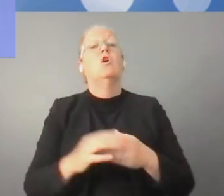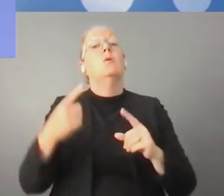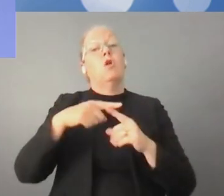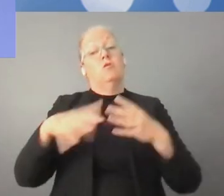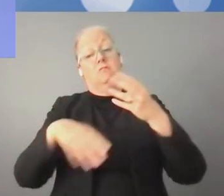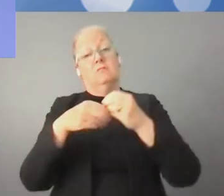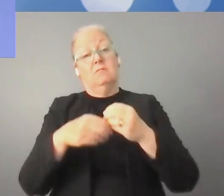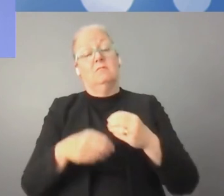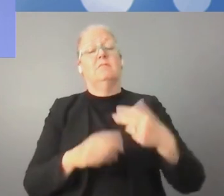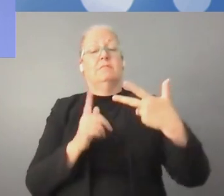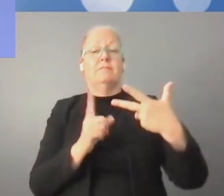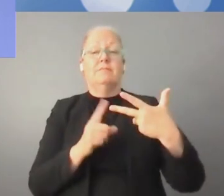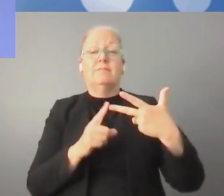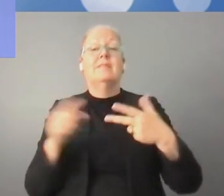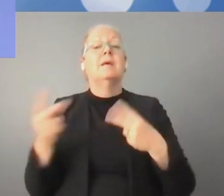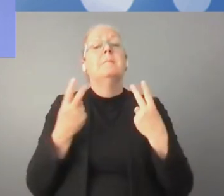полонез